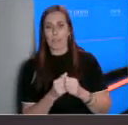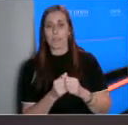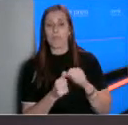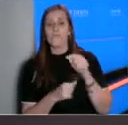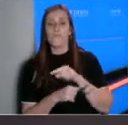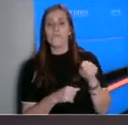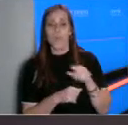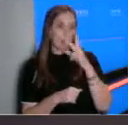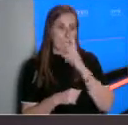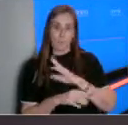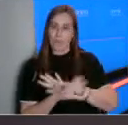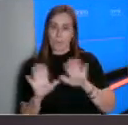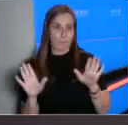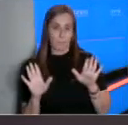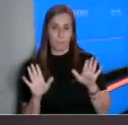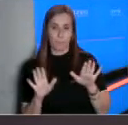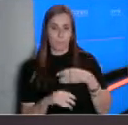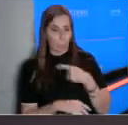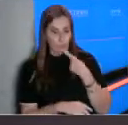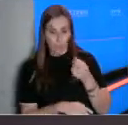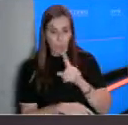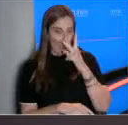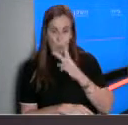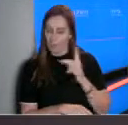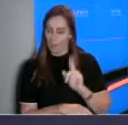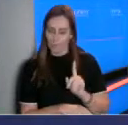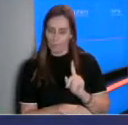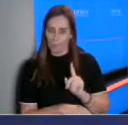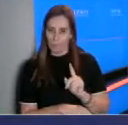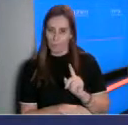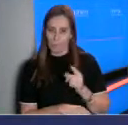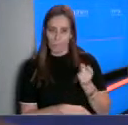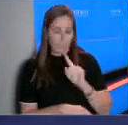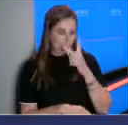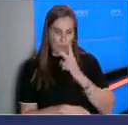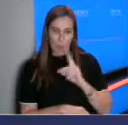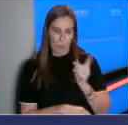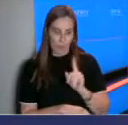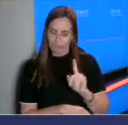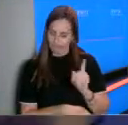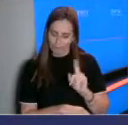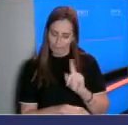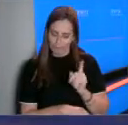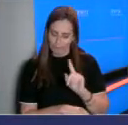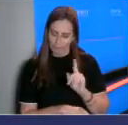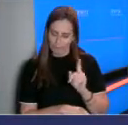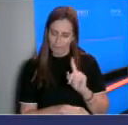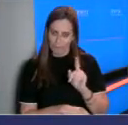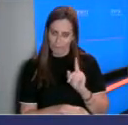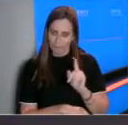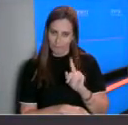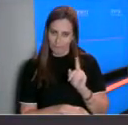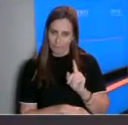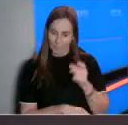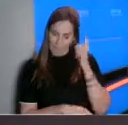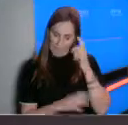והם עיוורים לעניין הזה. אז אני אומר שהם לא עיוורים. זהו, שזה לא מעיוורון. זה לא מעיוורון בכלל. אלא זה מפיקחון, לא.